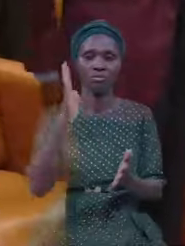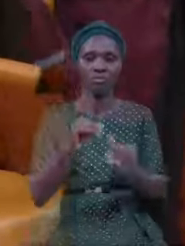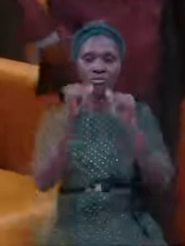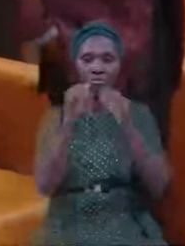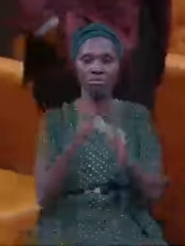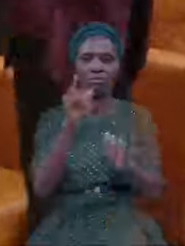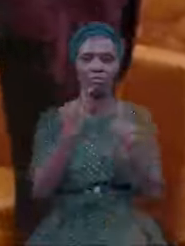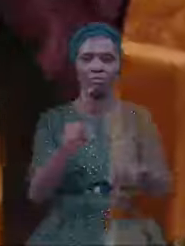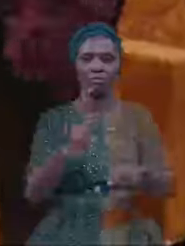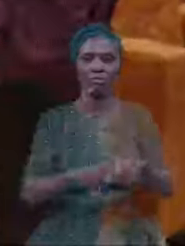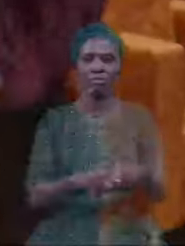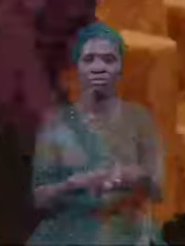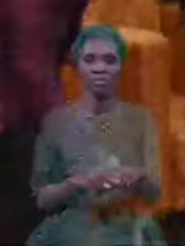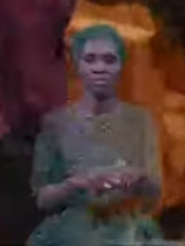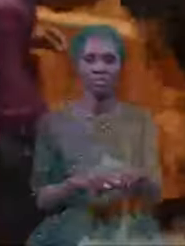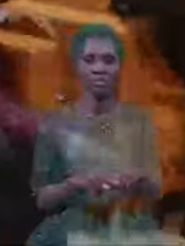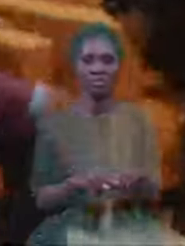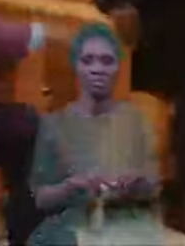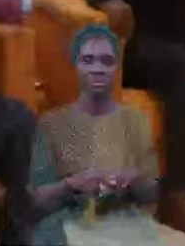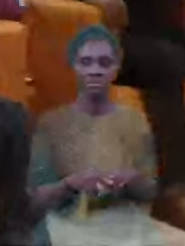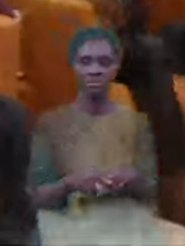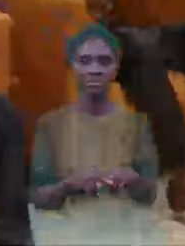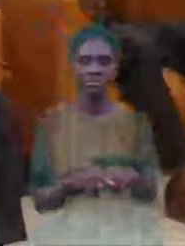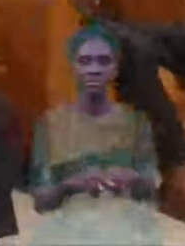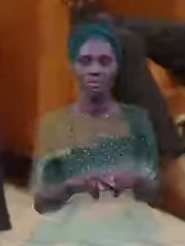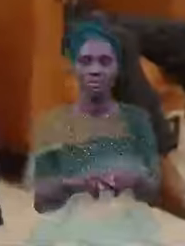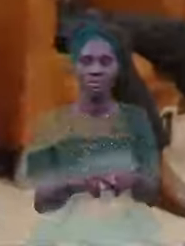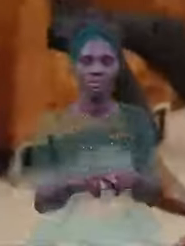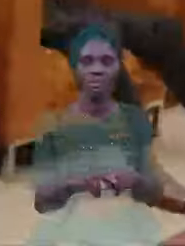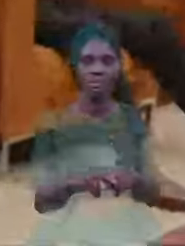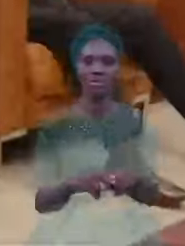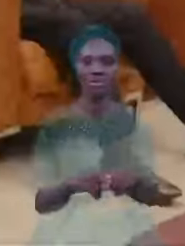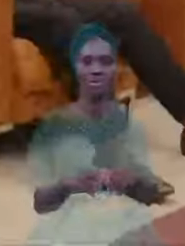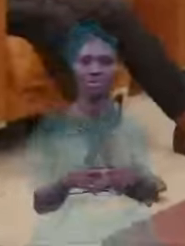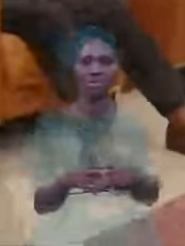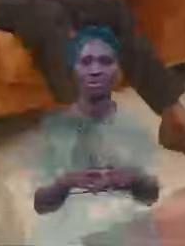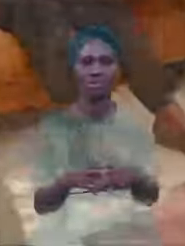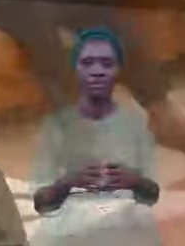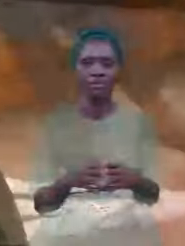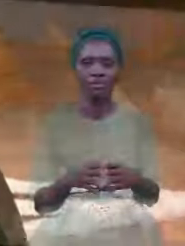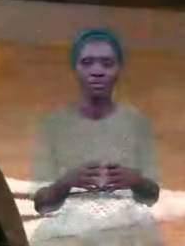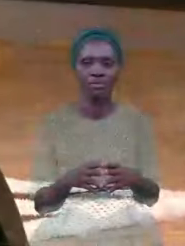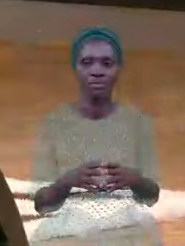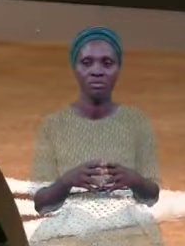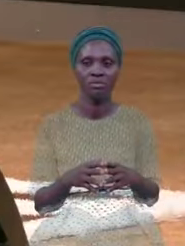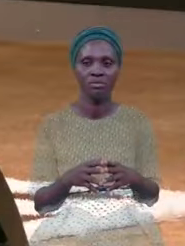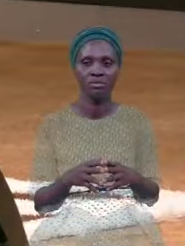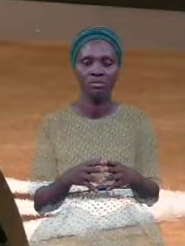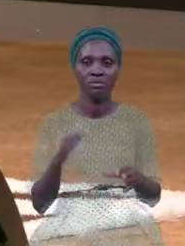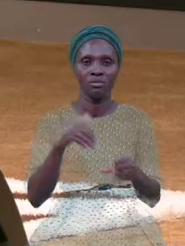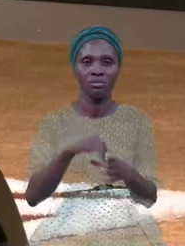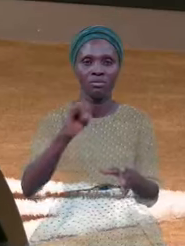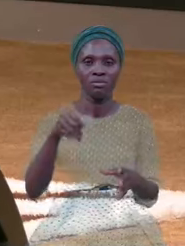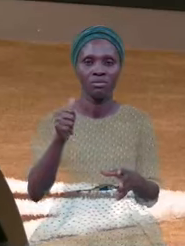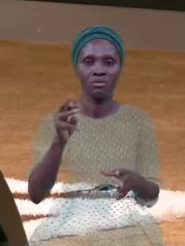vous bénisse à soyez-vous ce soir nous sommes à Jacques 2 Jacques